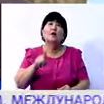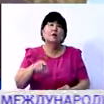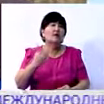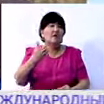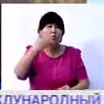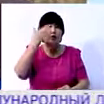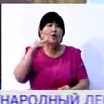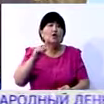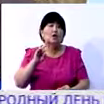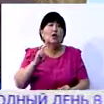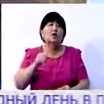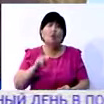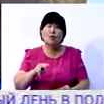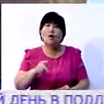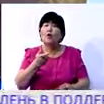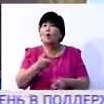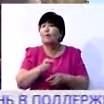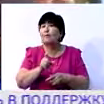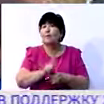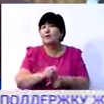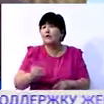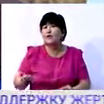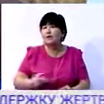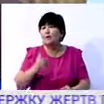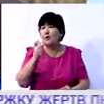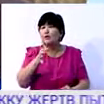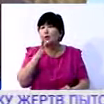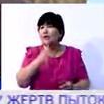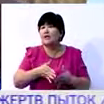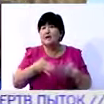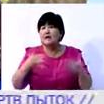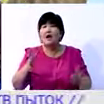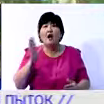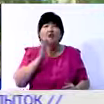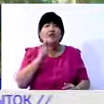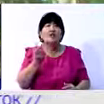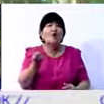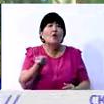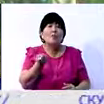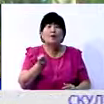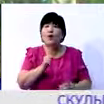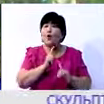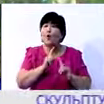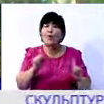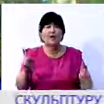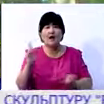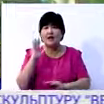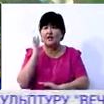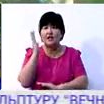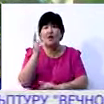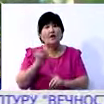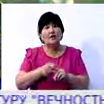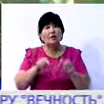забыли, турангуль. Он живет 100 лет с лишним, воды минимум, уникальные еще деревья.